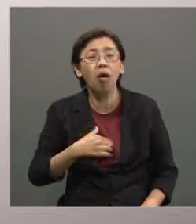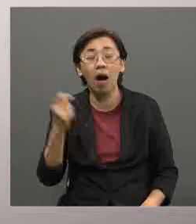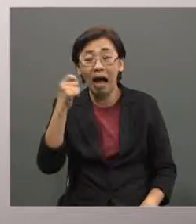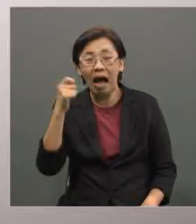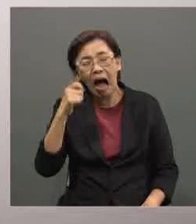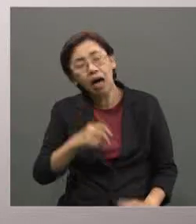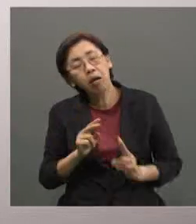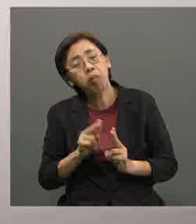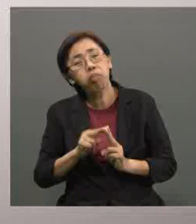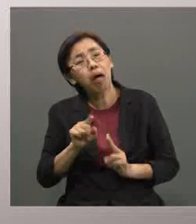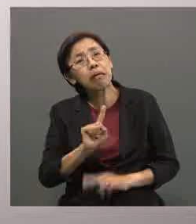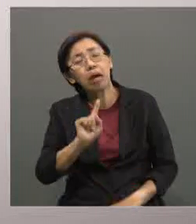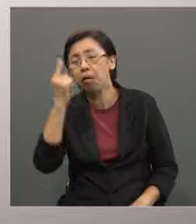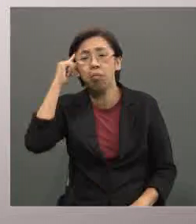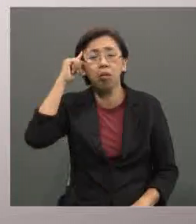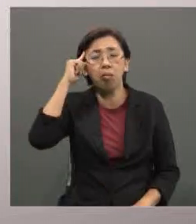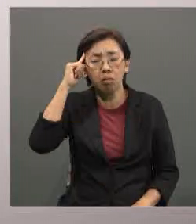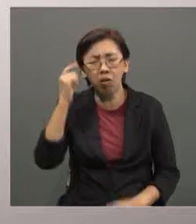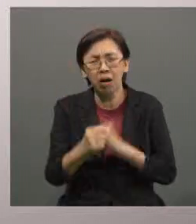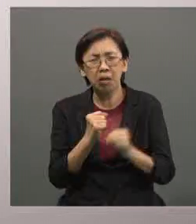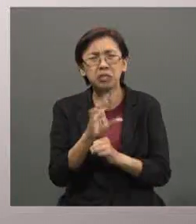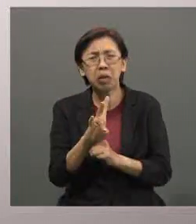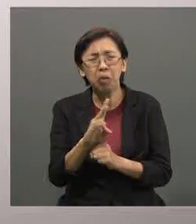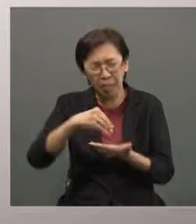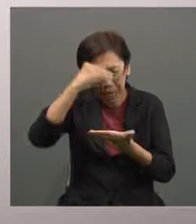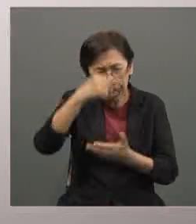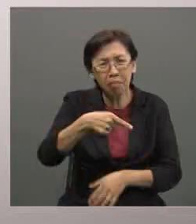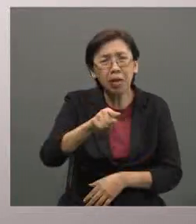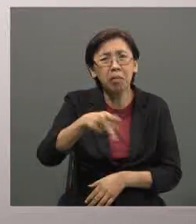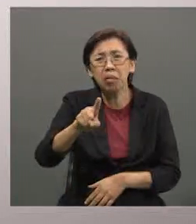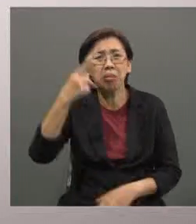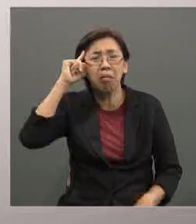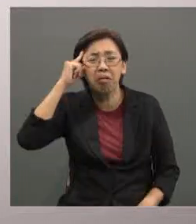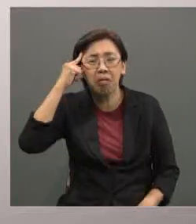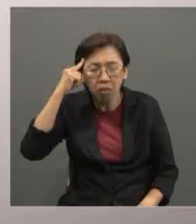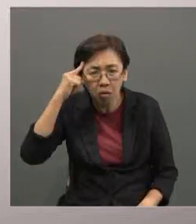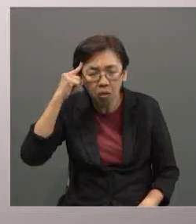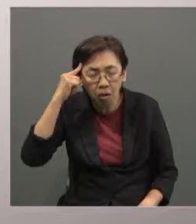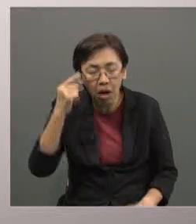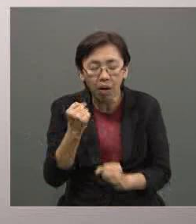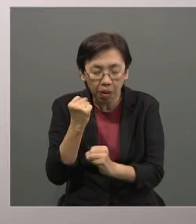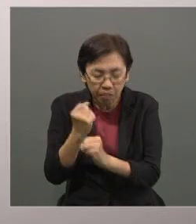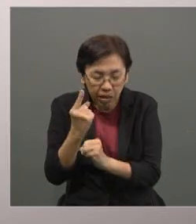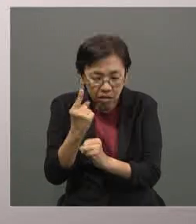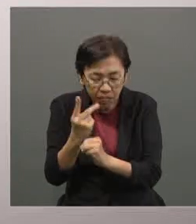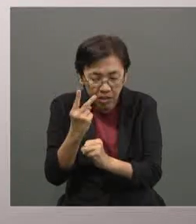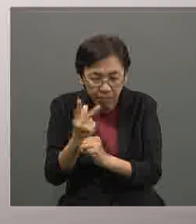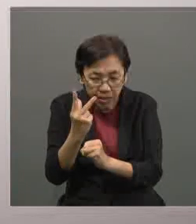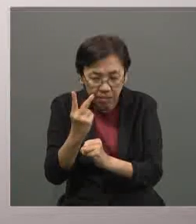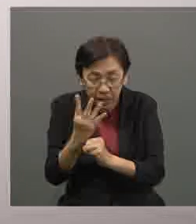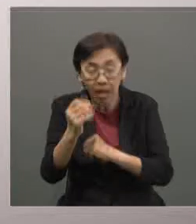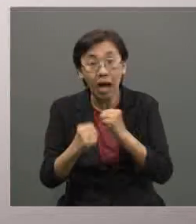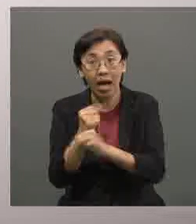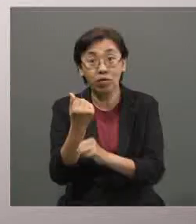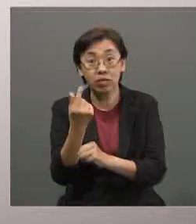กระทำเนี่ยมันคืออะไร 7ขวบก็ประมาณแค่ป 1ป 2เท่านั้นเองใช่นะคะจนผ่านมา 4ปีเนี่ย 11ขวบ